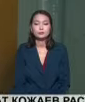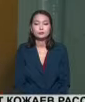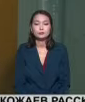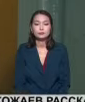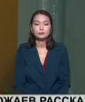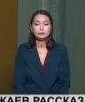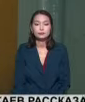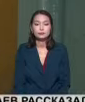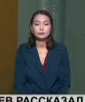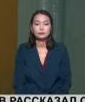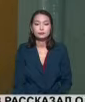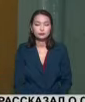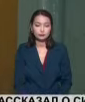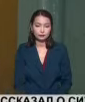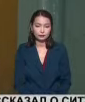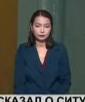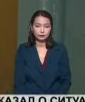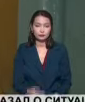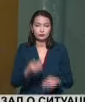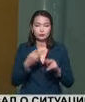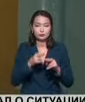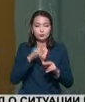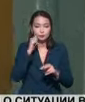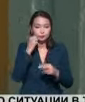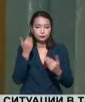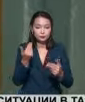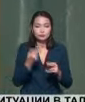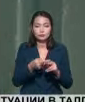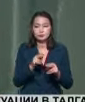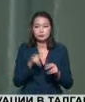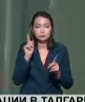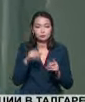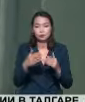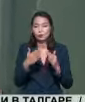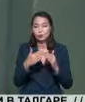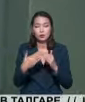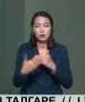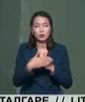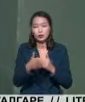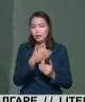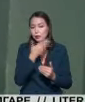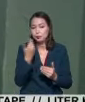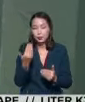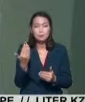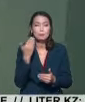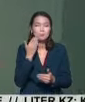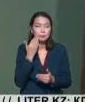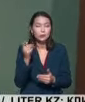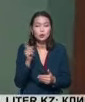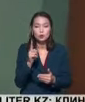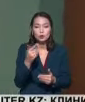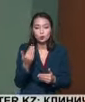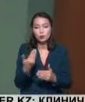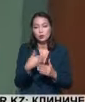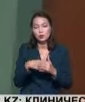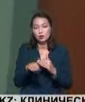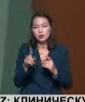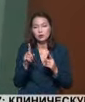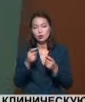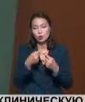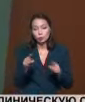Мы несколько часов простояли возле двери пенсионерки, но нам так никто и не открыл. Соседи предполагают, что она могла уйти за новой партией